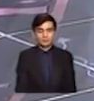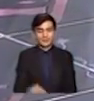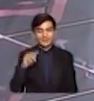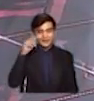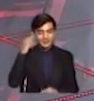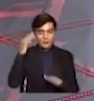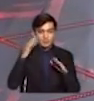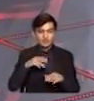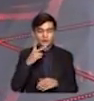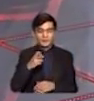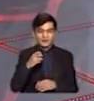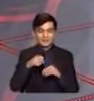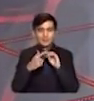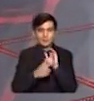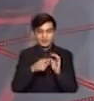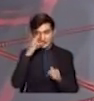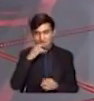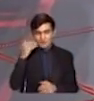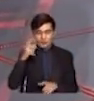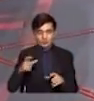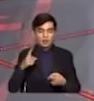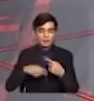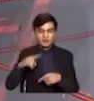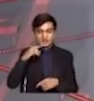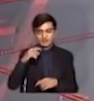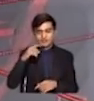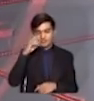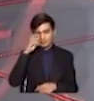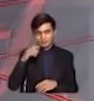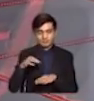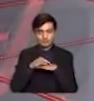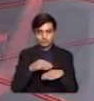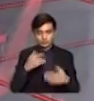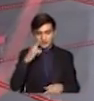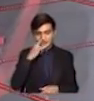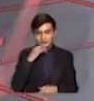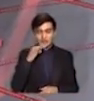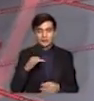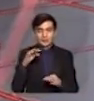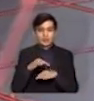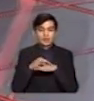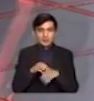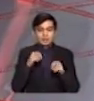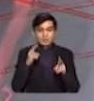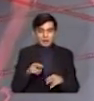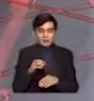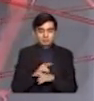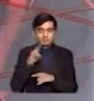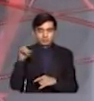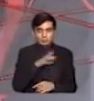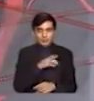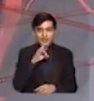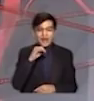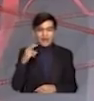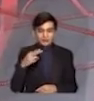Қытайдағы 217 қазақстандық бүгін елге оралды. Коронавирусқа байланысты әуе қатынасы жабылған елге арнай рейс жіберілген. 12